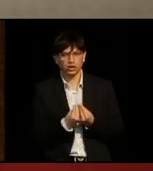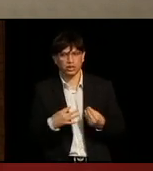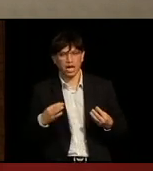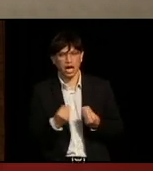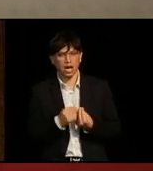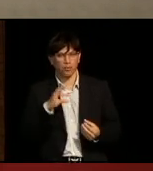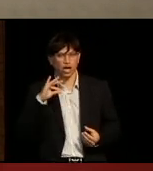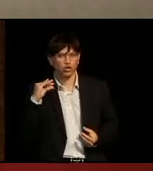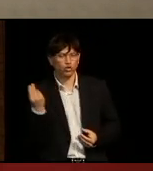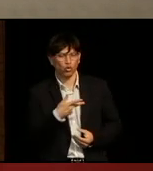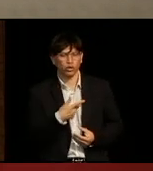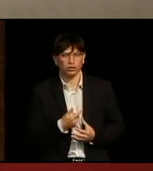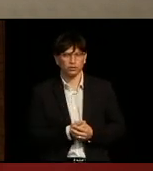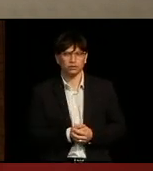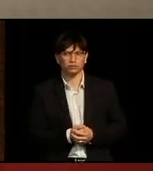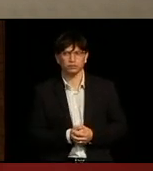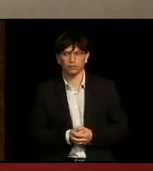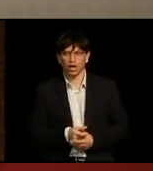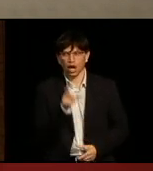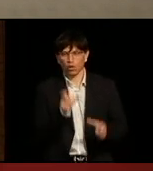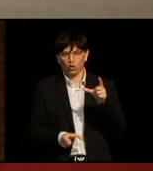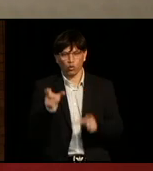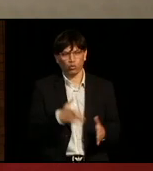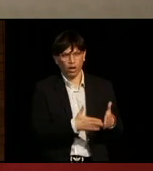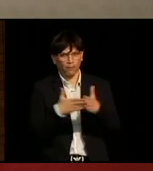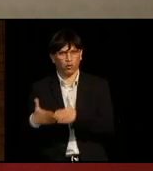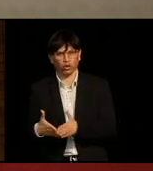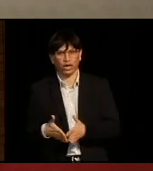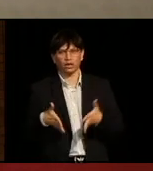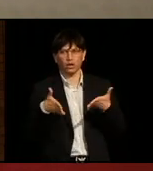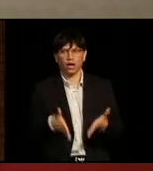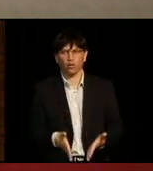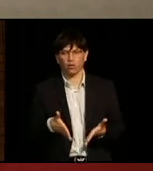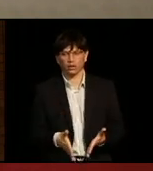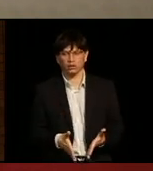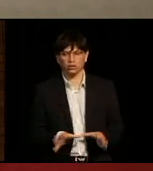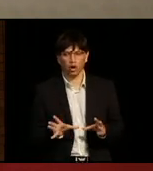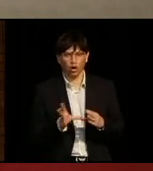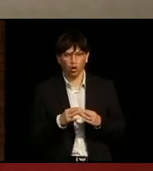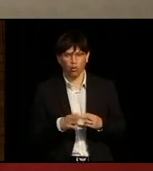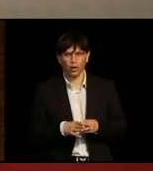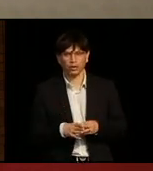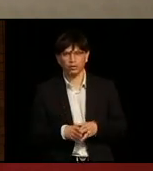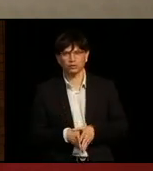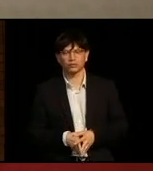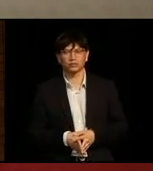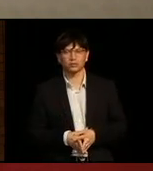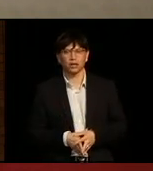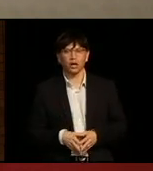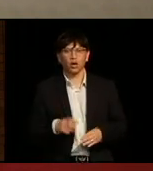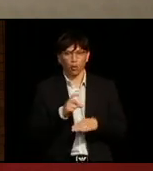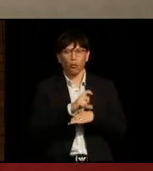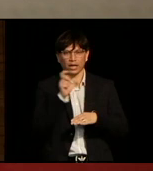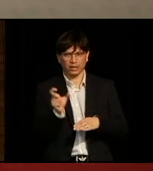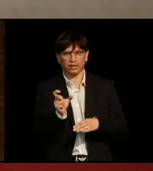suggestioni che ciascuno di voi ha portato a questo convegno a questa ment a questa mattinata